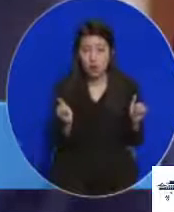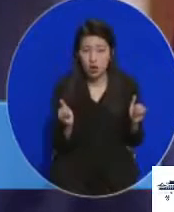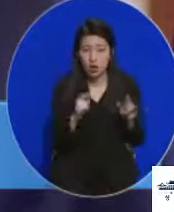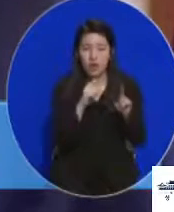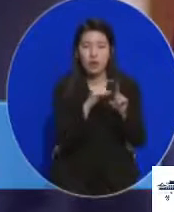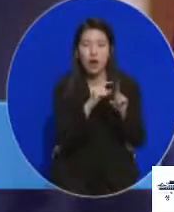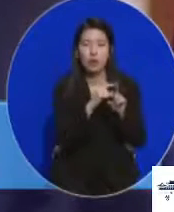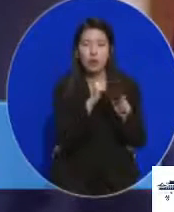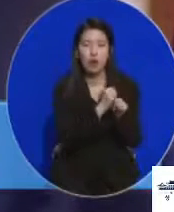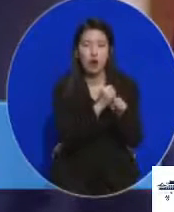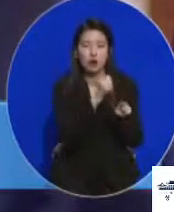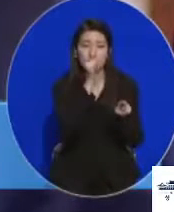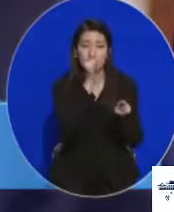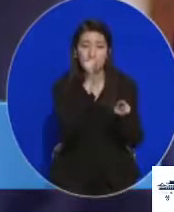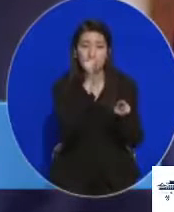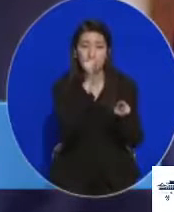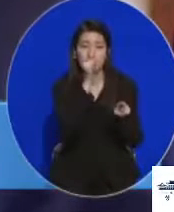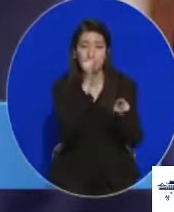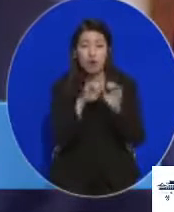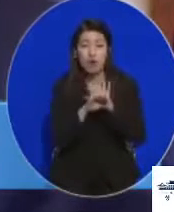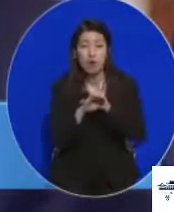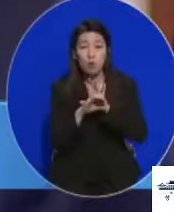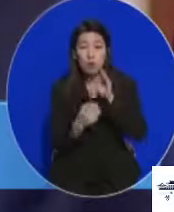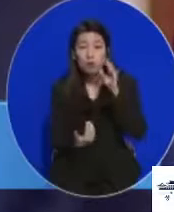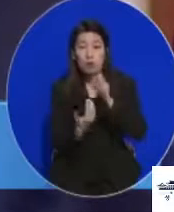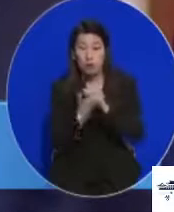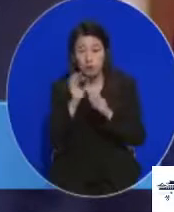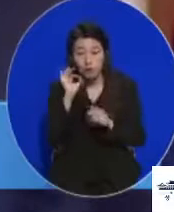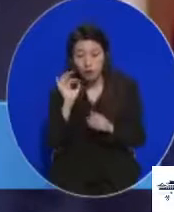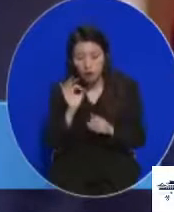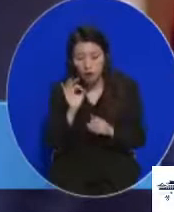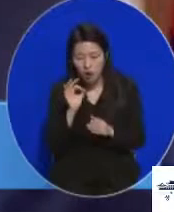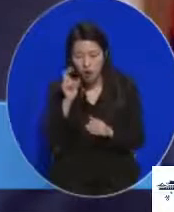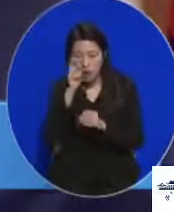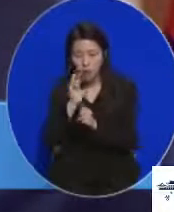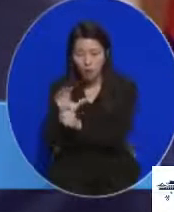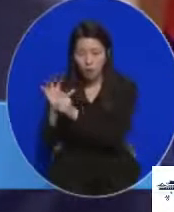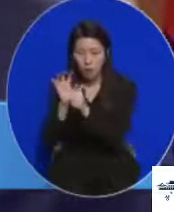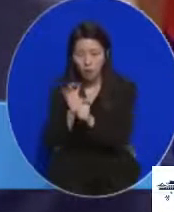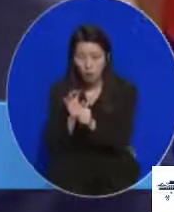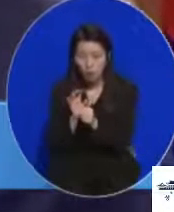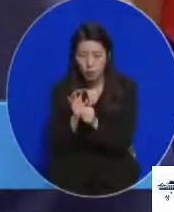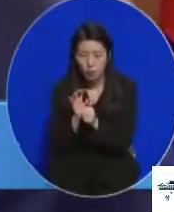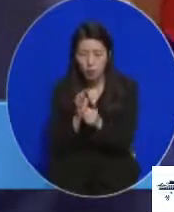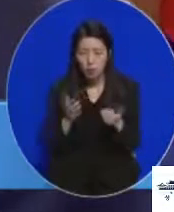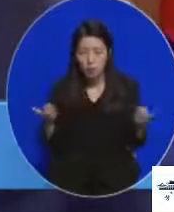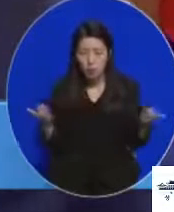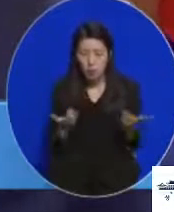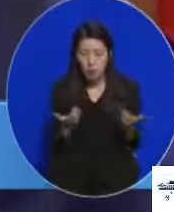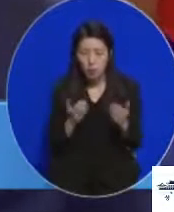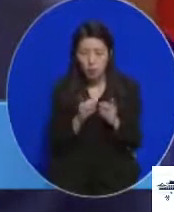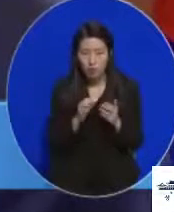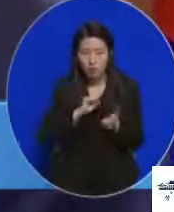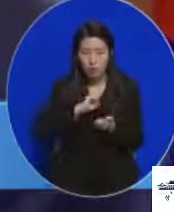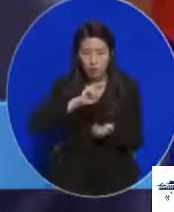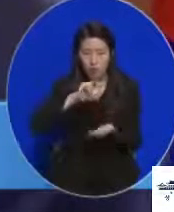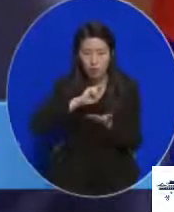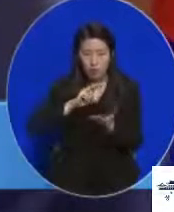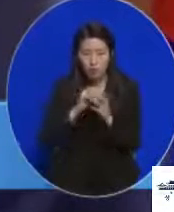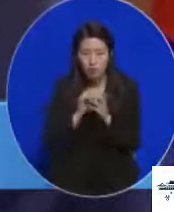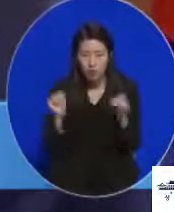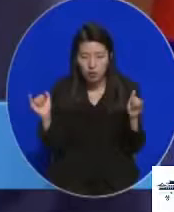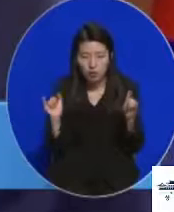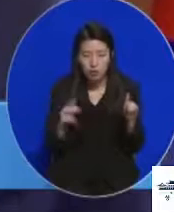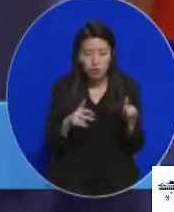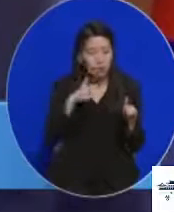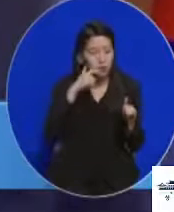코로나 를 겪으면서 복은 돌봄 운송 환경 비하 콜센터 통 사자와